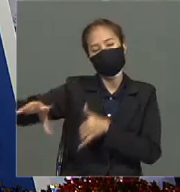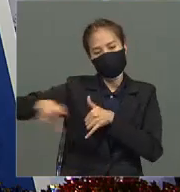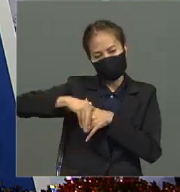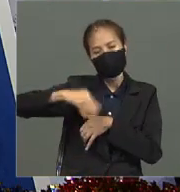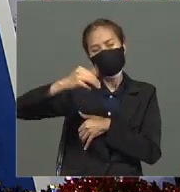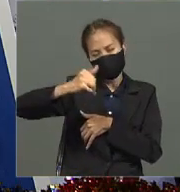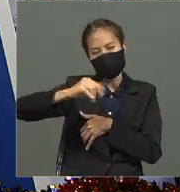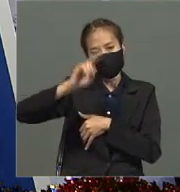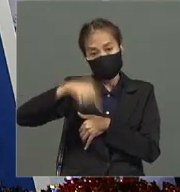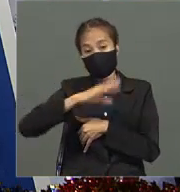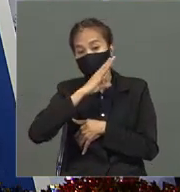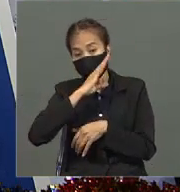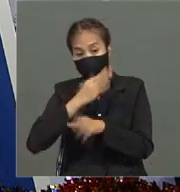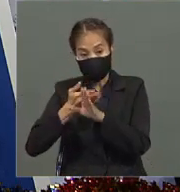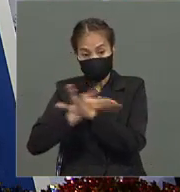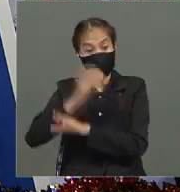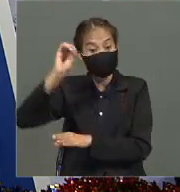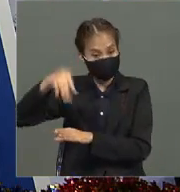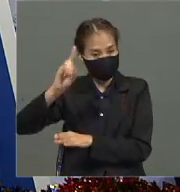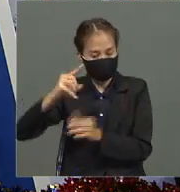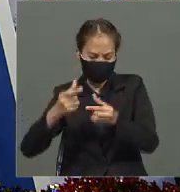ให้แน่นๆซะหน่อยนะก่อนขึ้นลงไปเป็นสิ่งที่ช่วยคนได้มาผู้ชาย